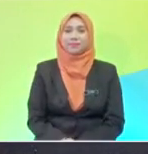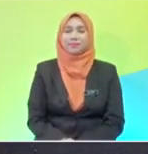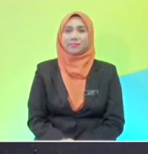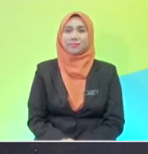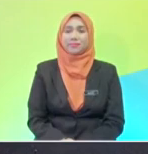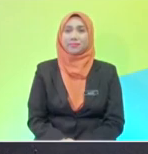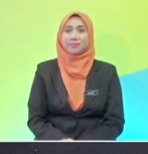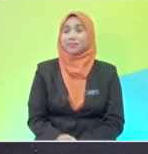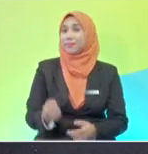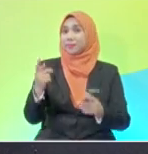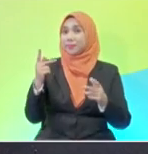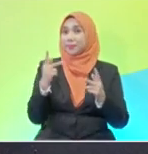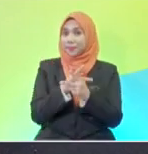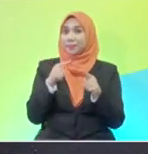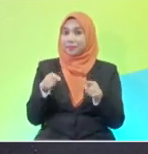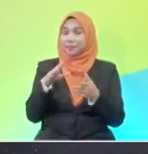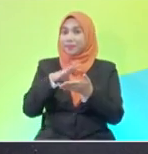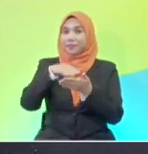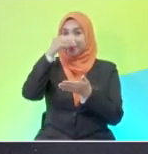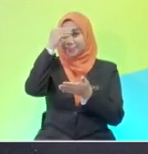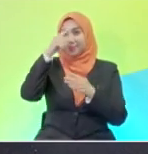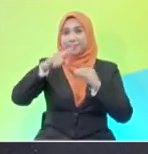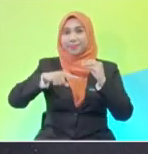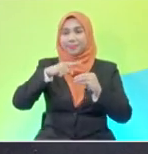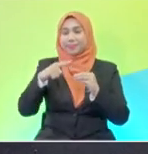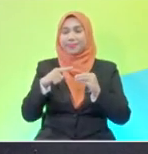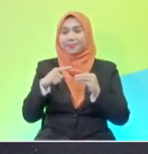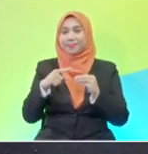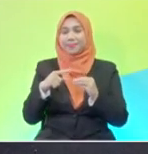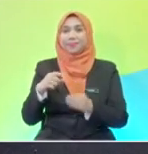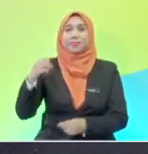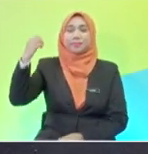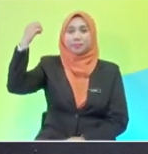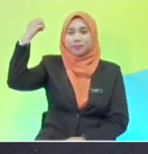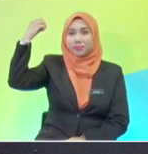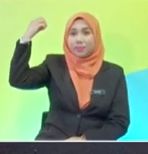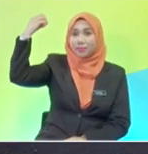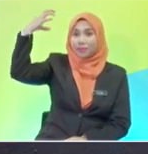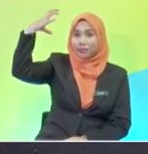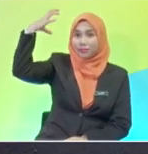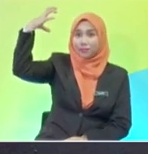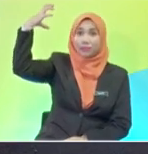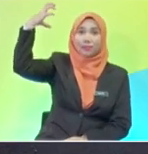kali ini kita belajar tentang matahari dan kegunaannya matahari